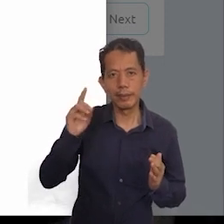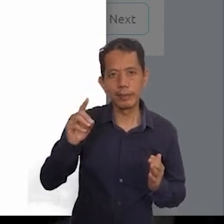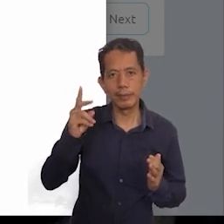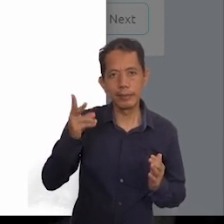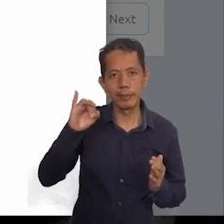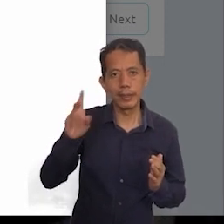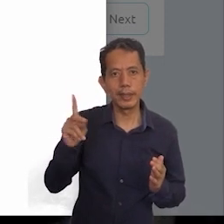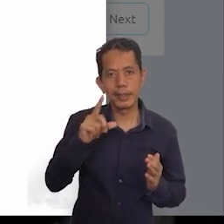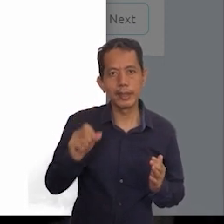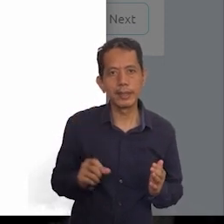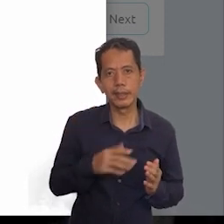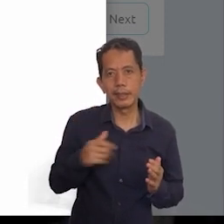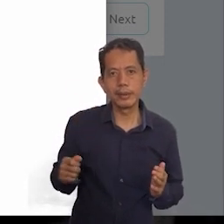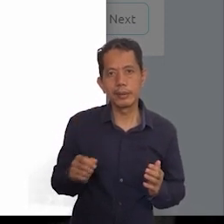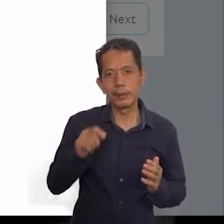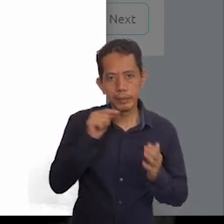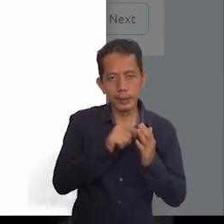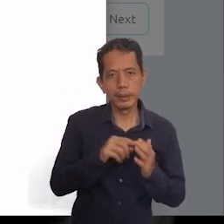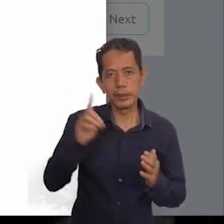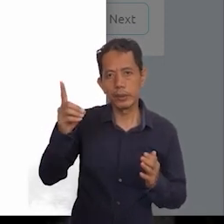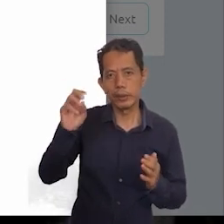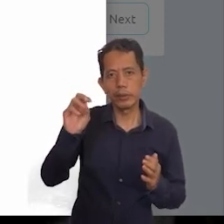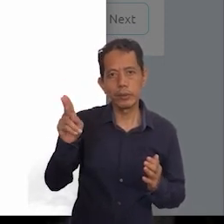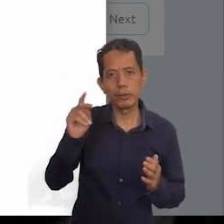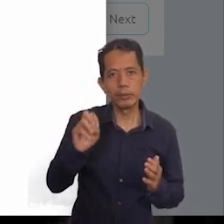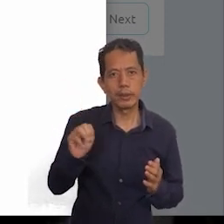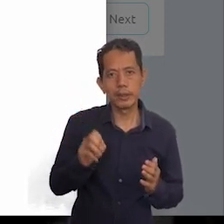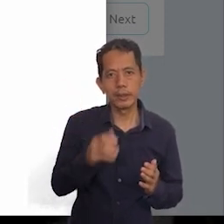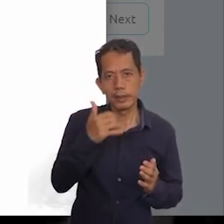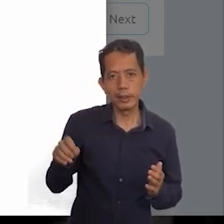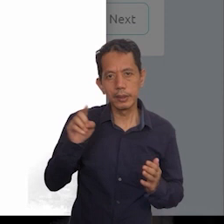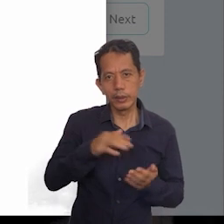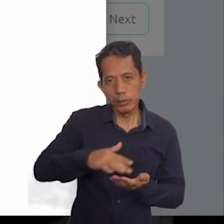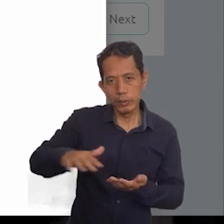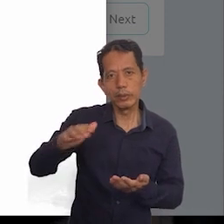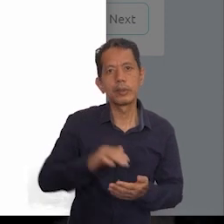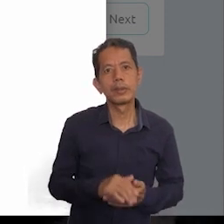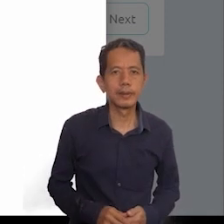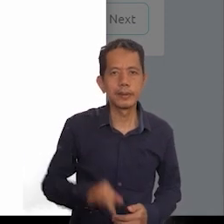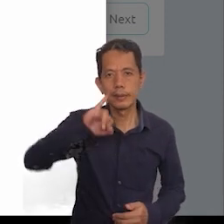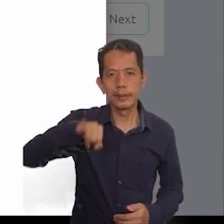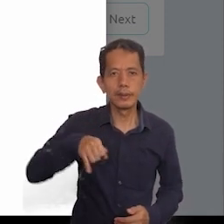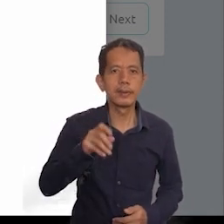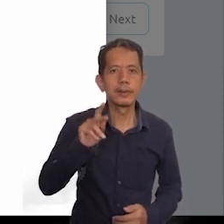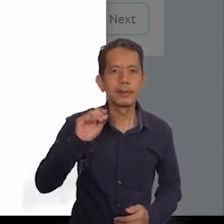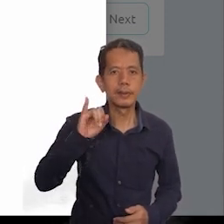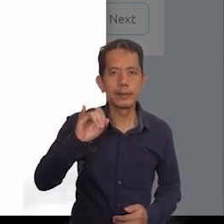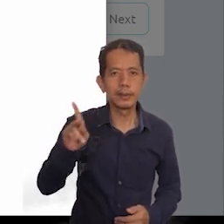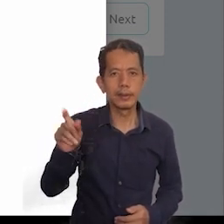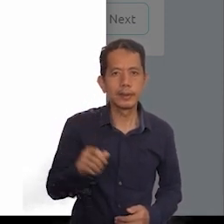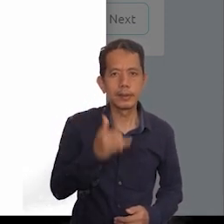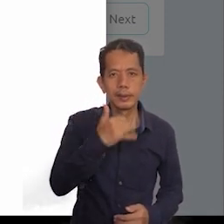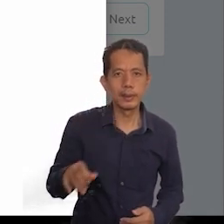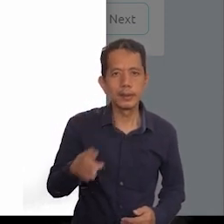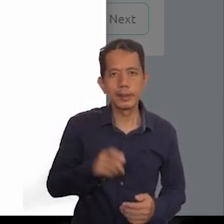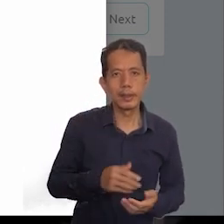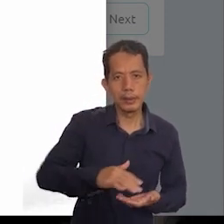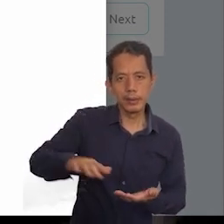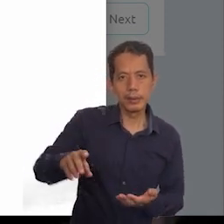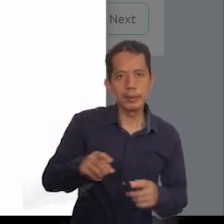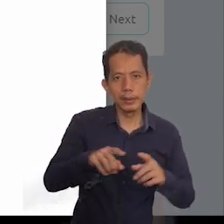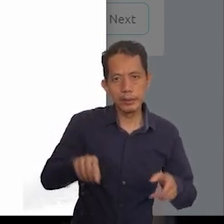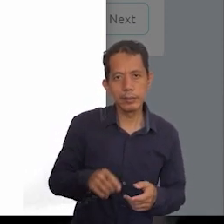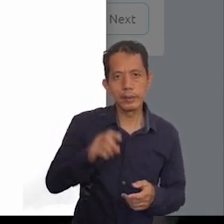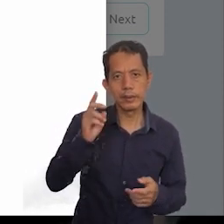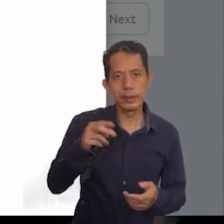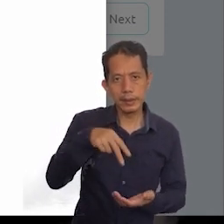file dan pilih dokumen yang diunggah. Jika yang akan diunggah dokumen identitas